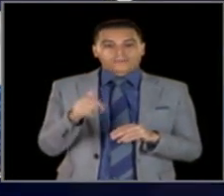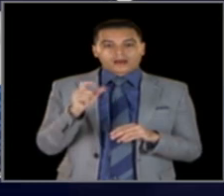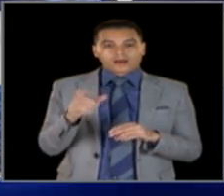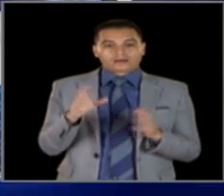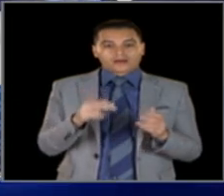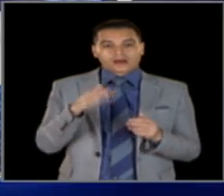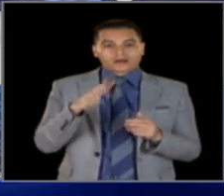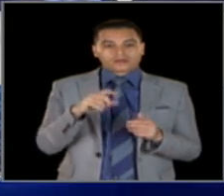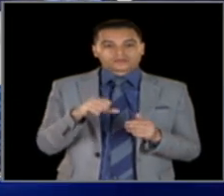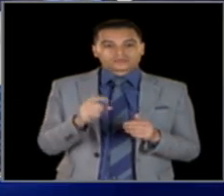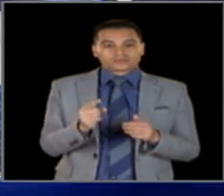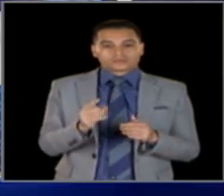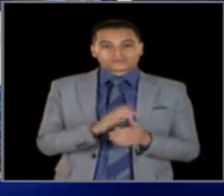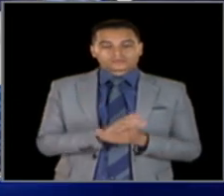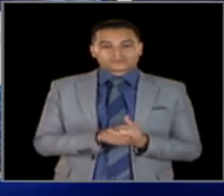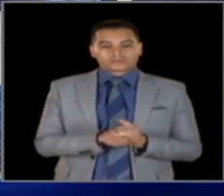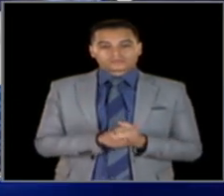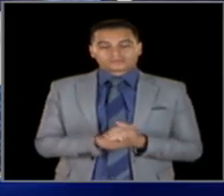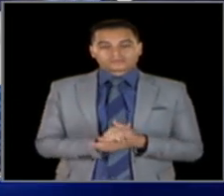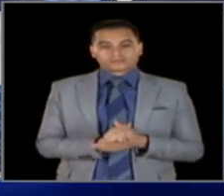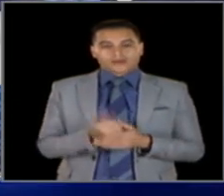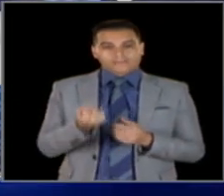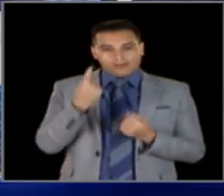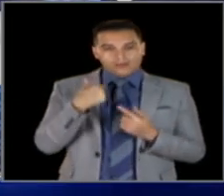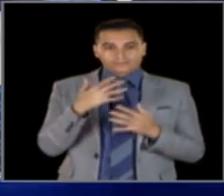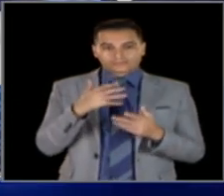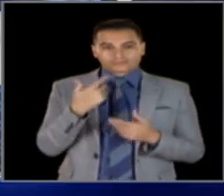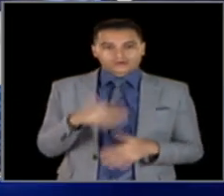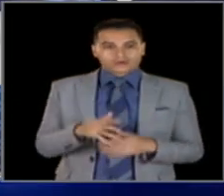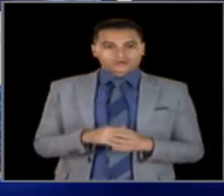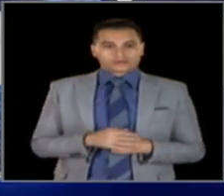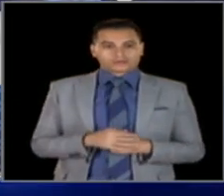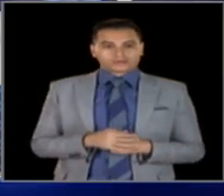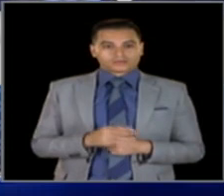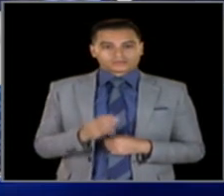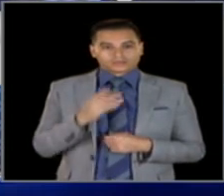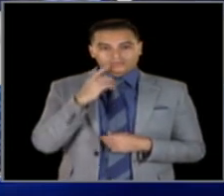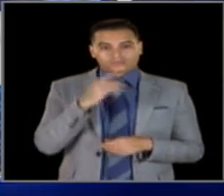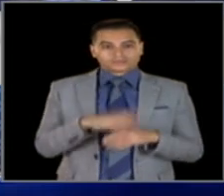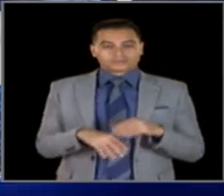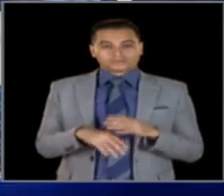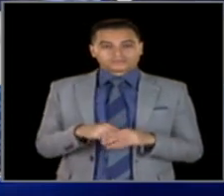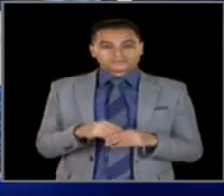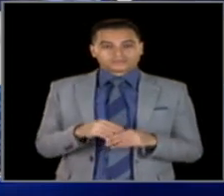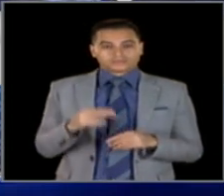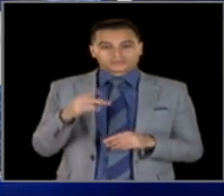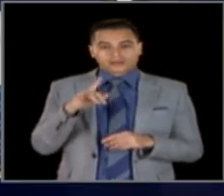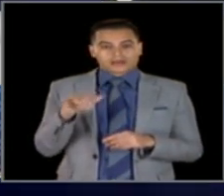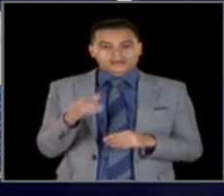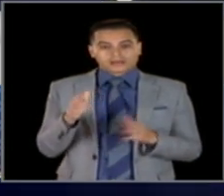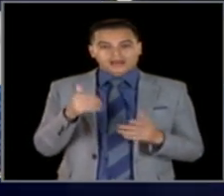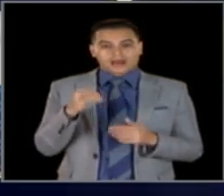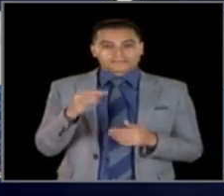أنت دوست خلاص. أنا؟ مش قادر أقول لك المعلومة. لا أنا عرفت خلاص. عرفته؟ إجابة. علي أحمد